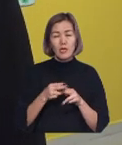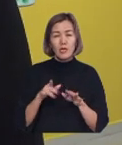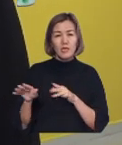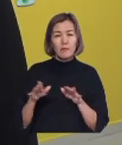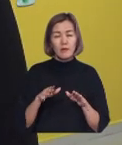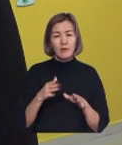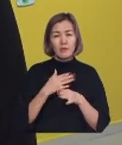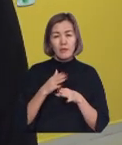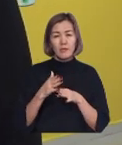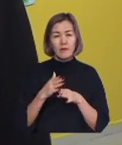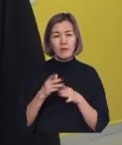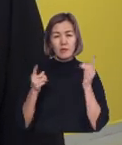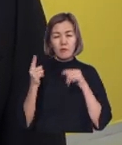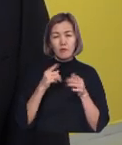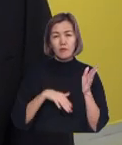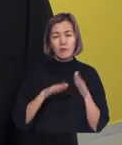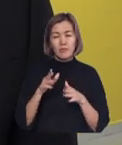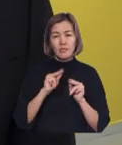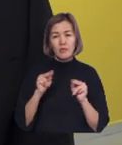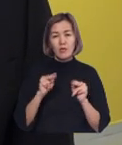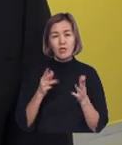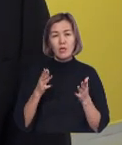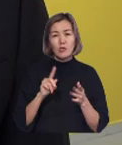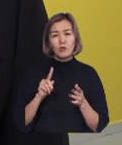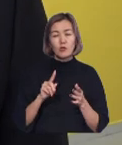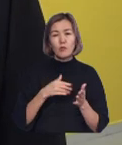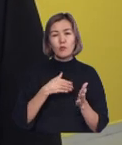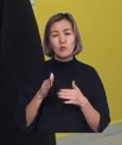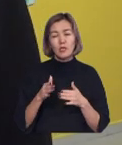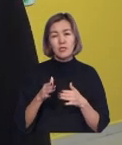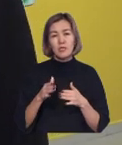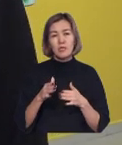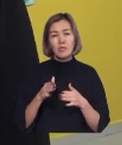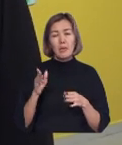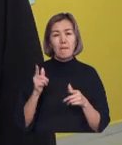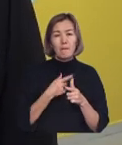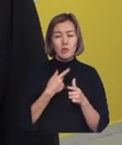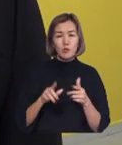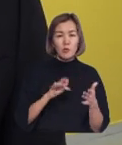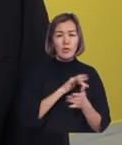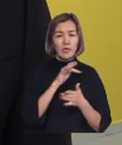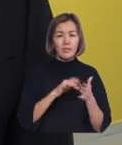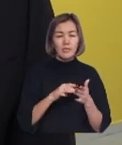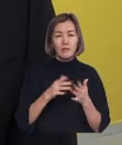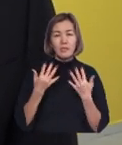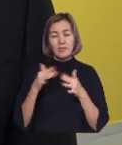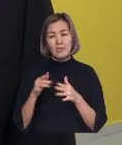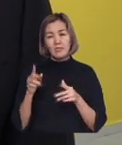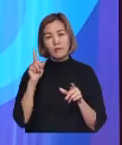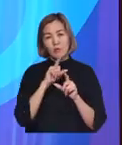мероприятие направлено на развитие творческого потенциала педагогов, на то, чтобы устранить разницу между городскими и сельскими